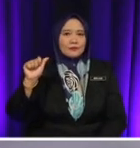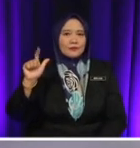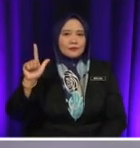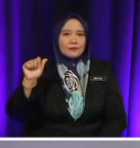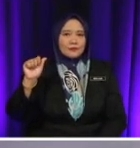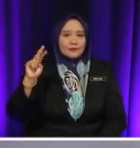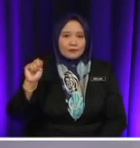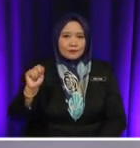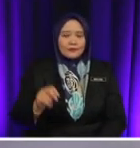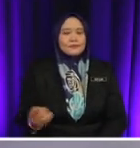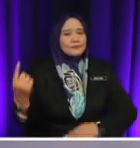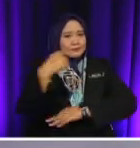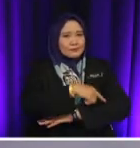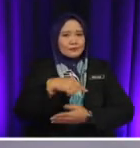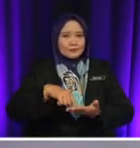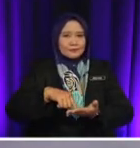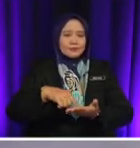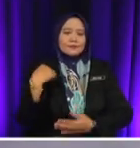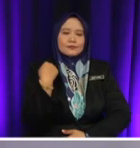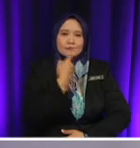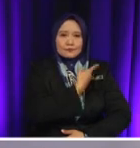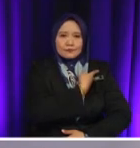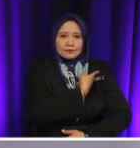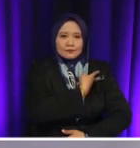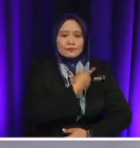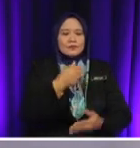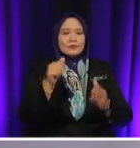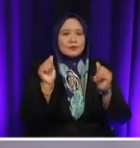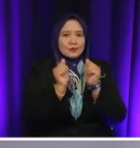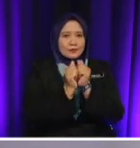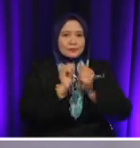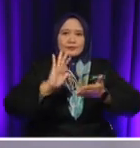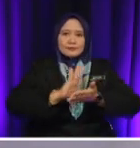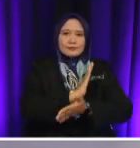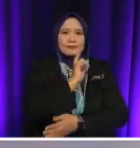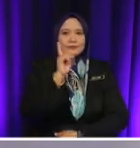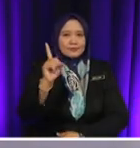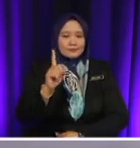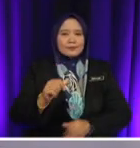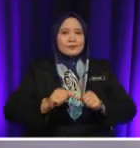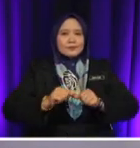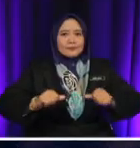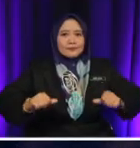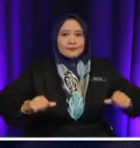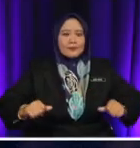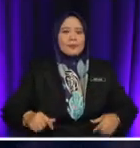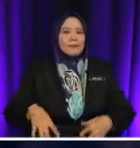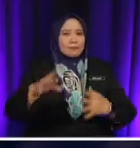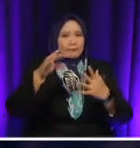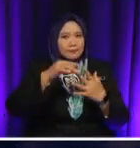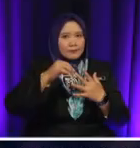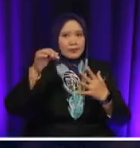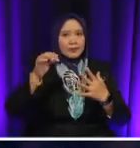ini untuk segmen pertama kita nak teruskan dengan kertas satu aneka pilihan silakan Cikgu Oke terima kasih